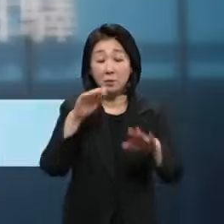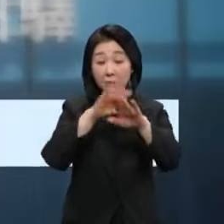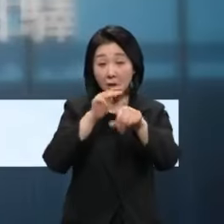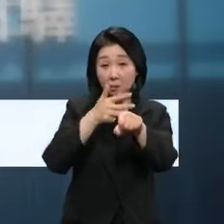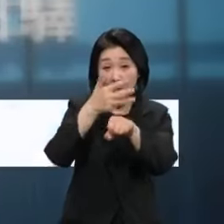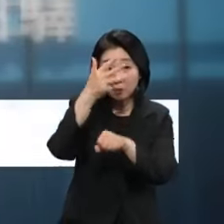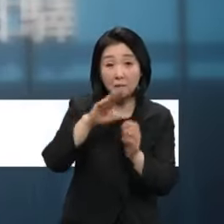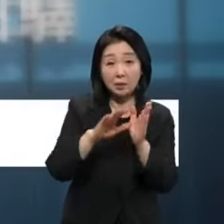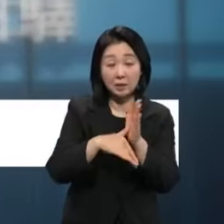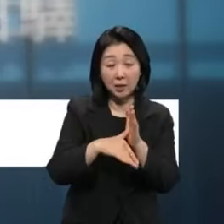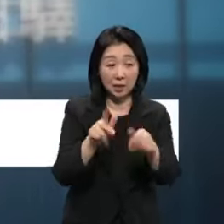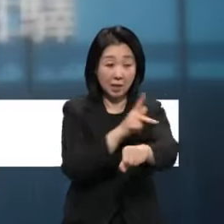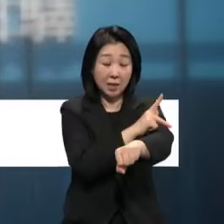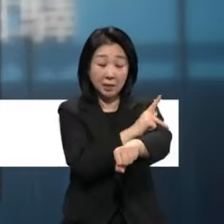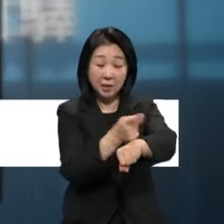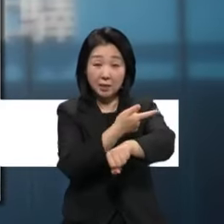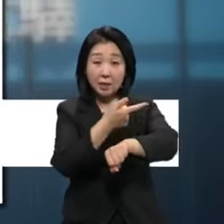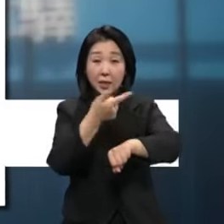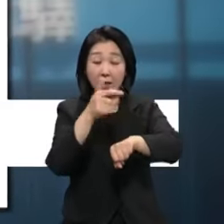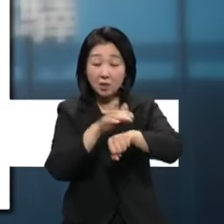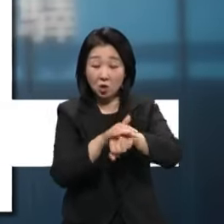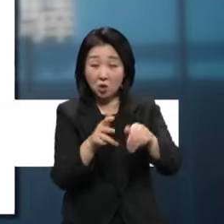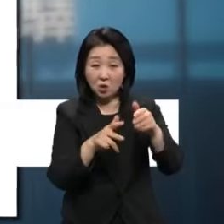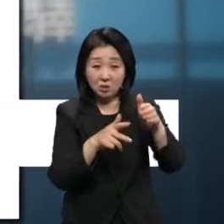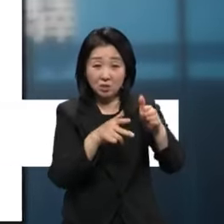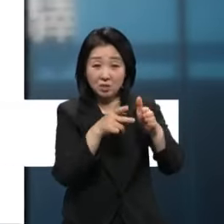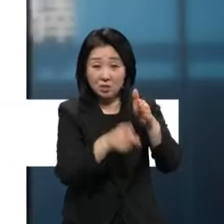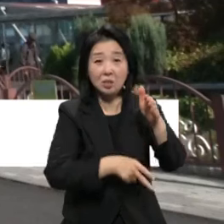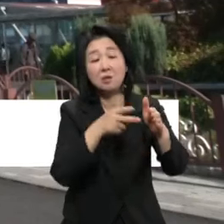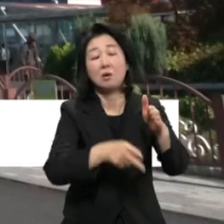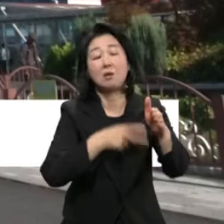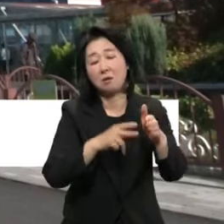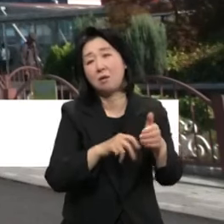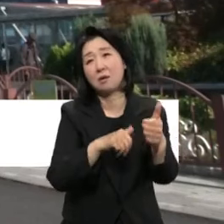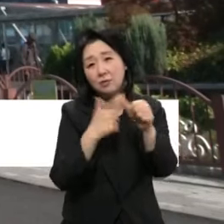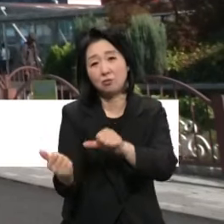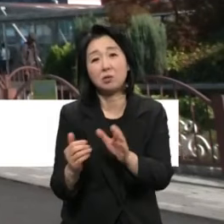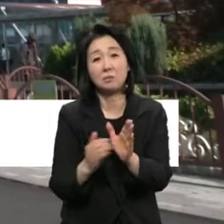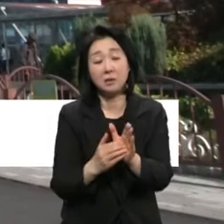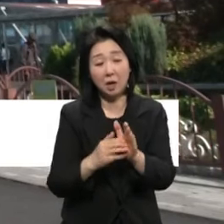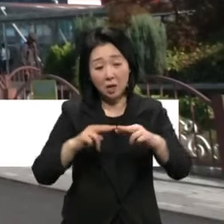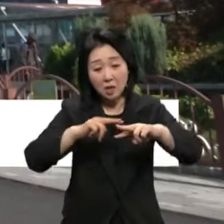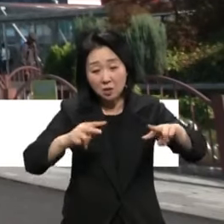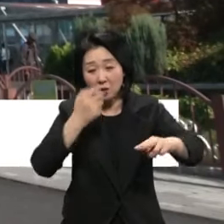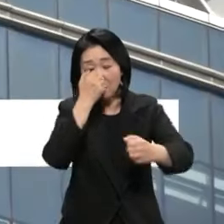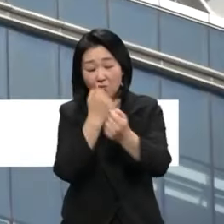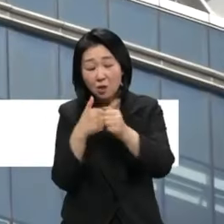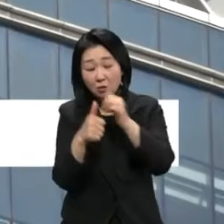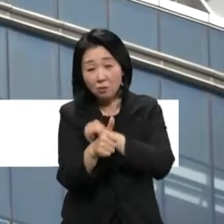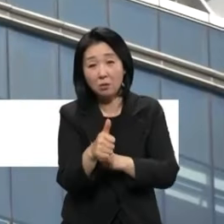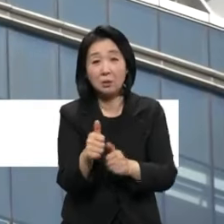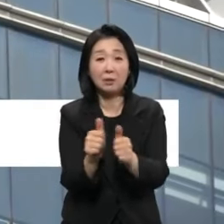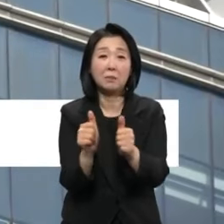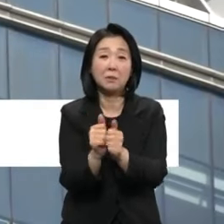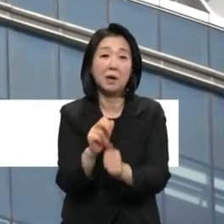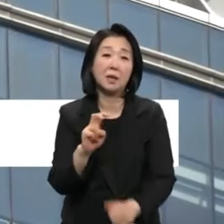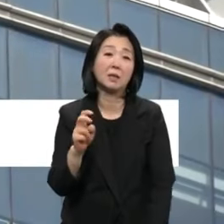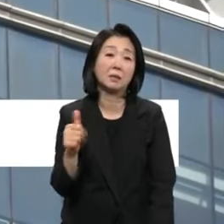8시쯤 KTX 대전역에선 사망사고가 발생했습니다. 선로에 무단으로 진입한 20대 남성이